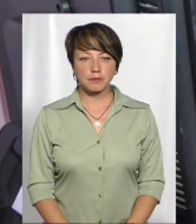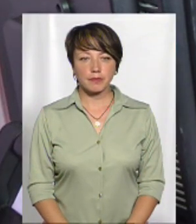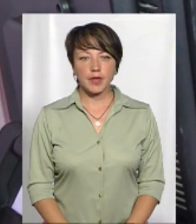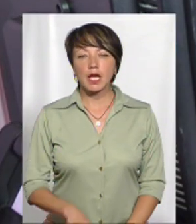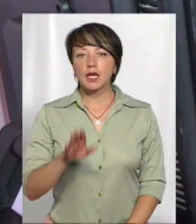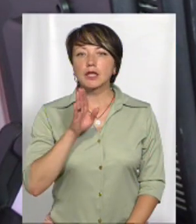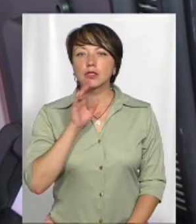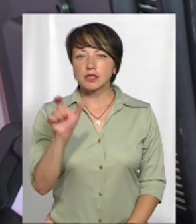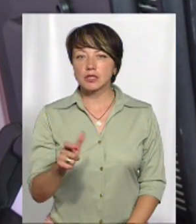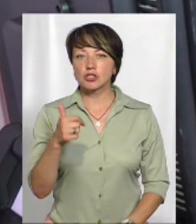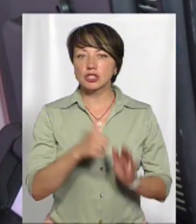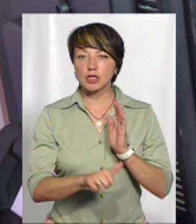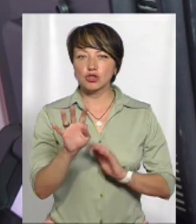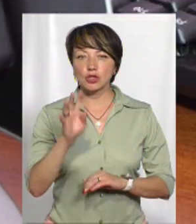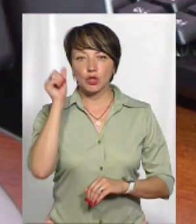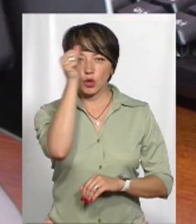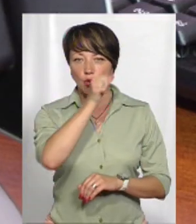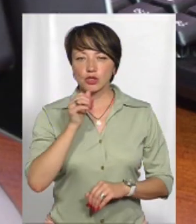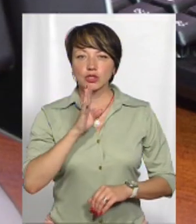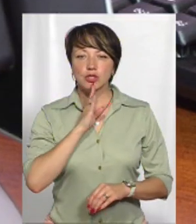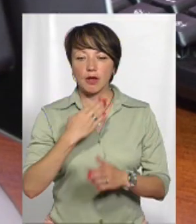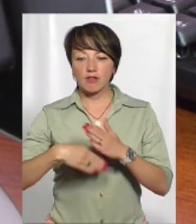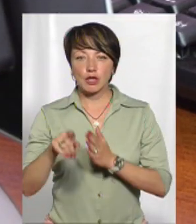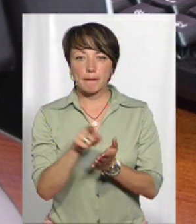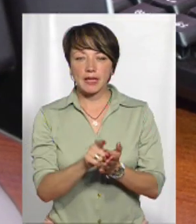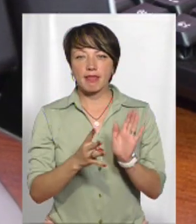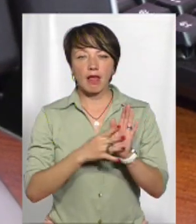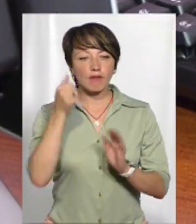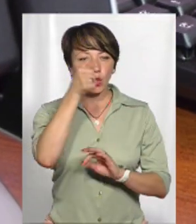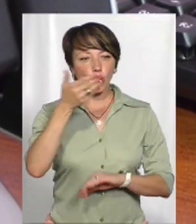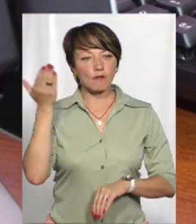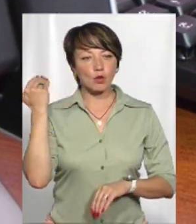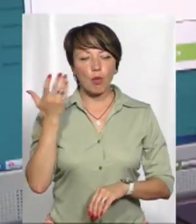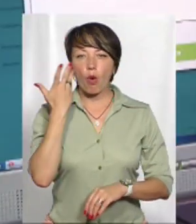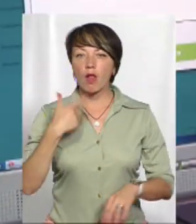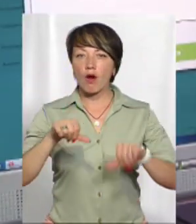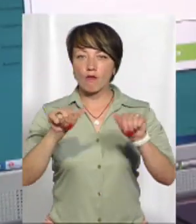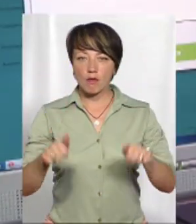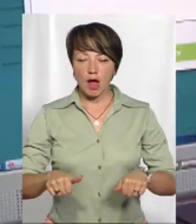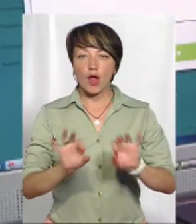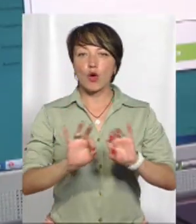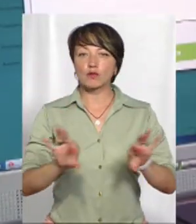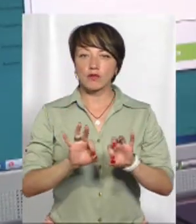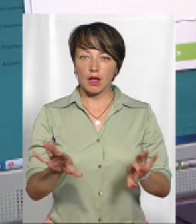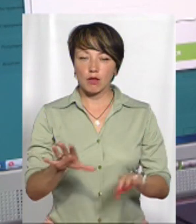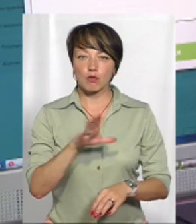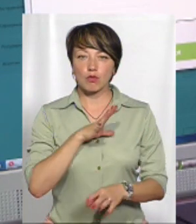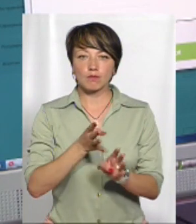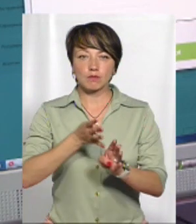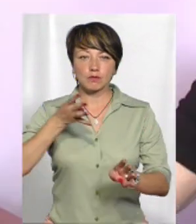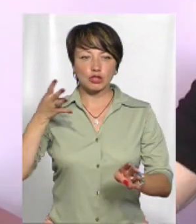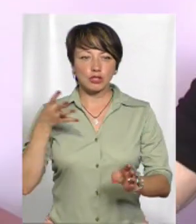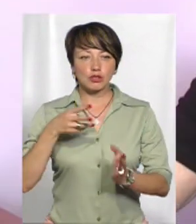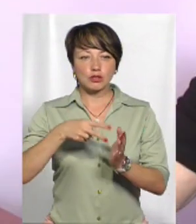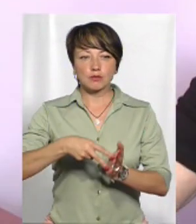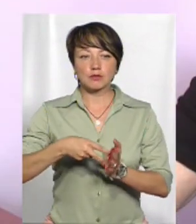Станіславі Третяк 64 роки. Жінка вийшла на пенсію ще 9 років тому. Коли оформляла її, розповідає, перебувала у черзі 6